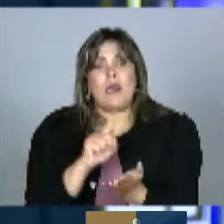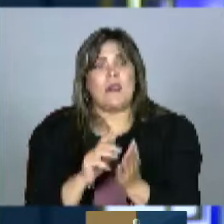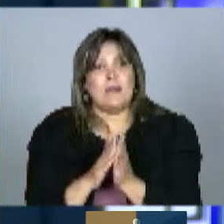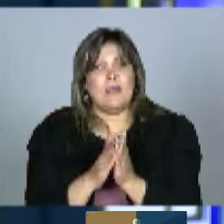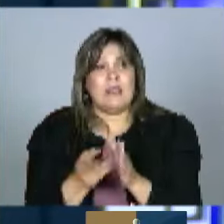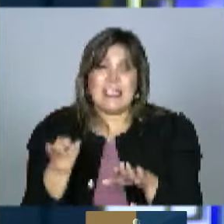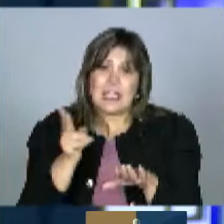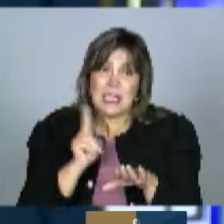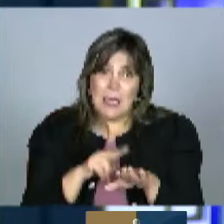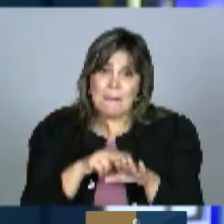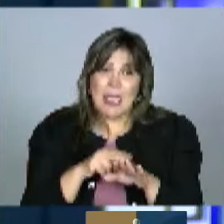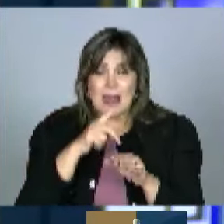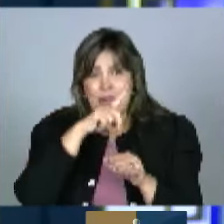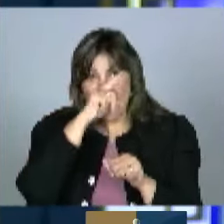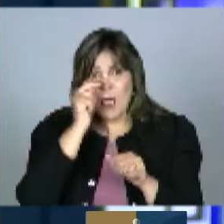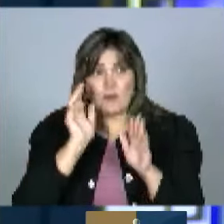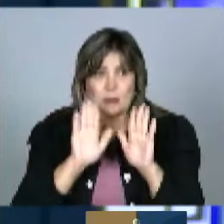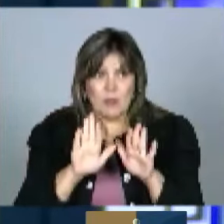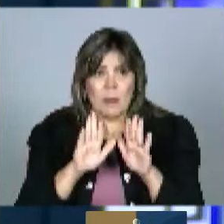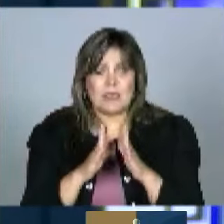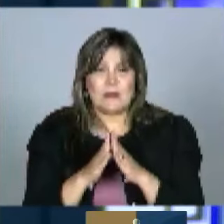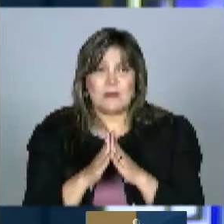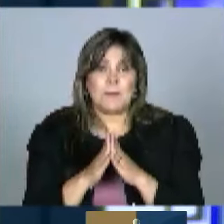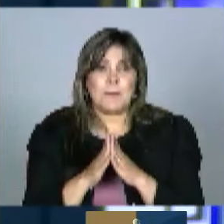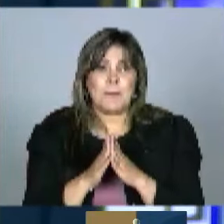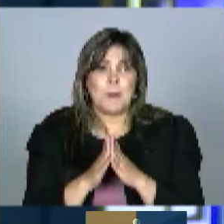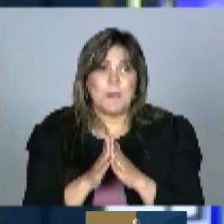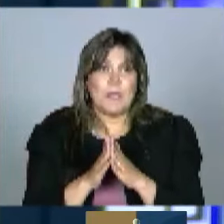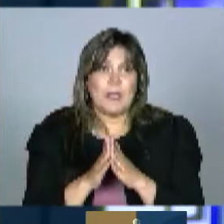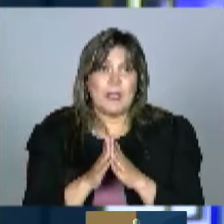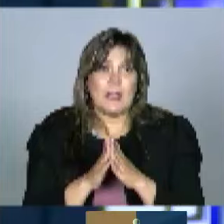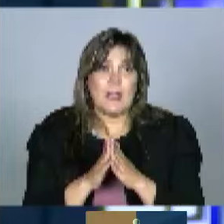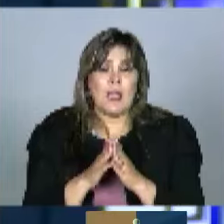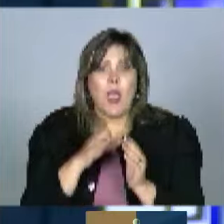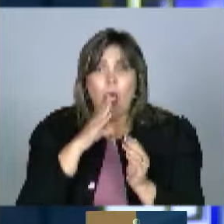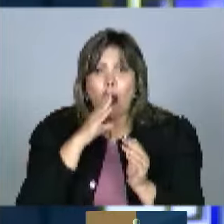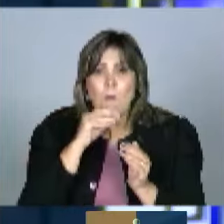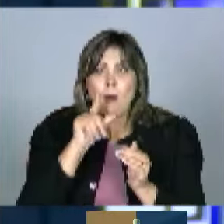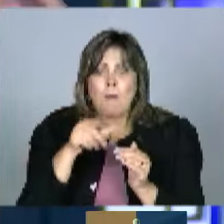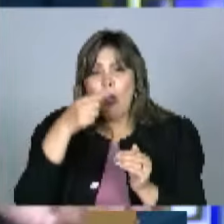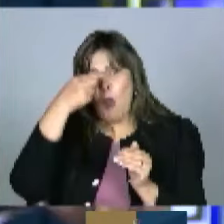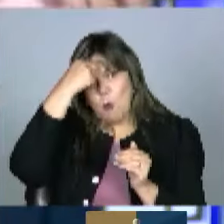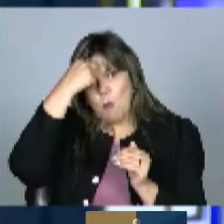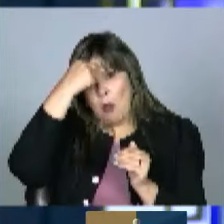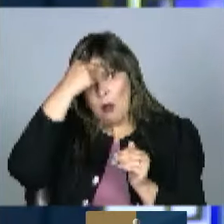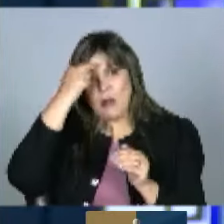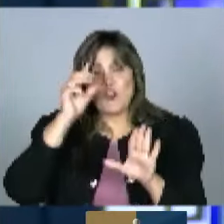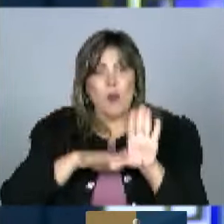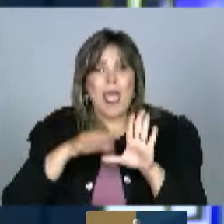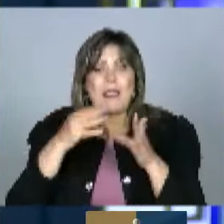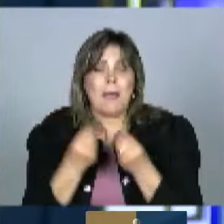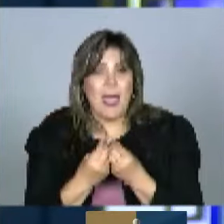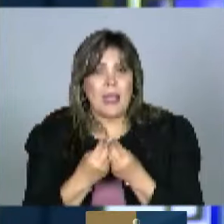ايضا اذا سبت ان هو والده كان مريض واقام